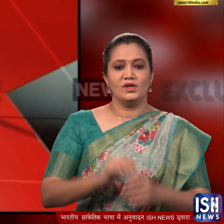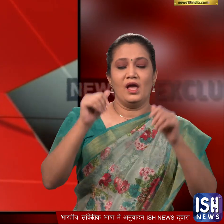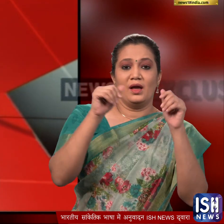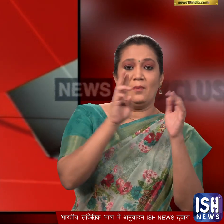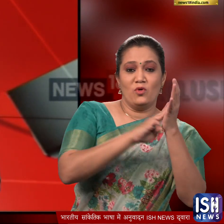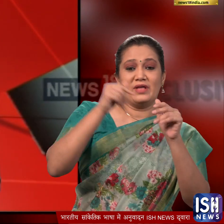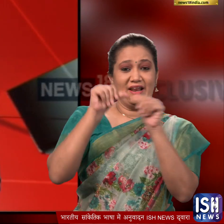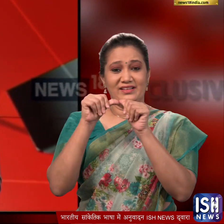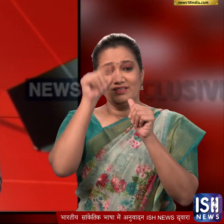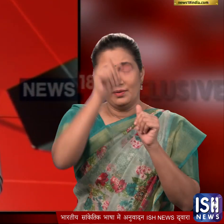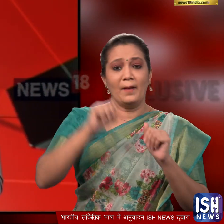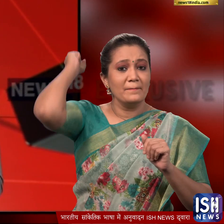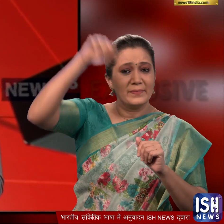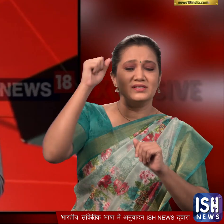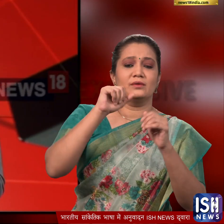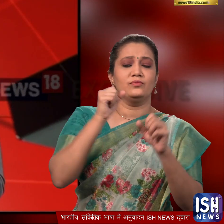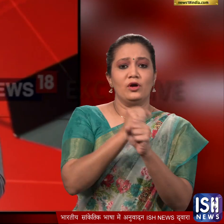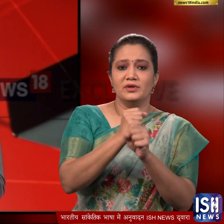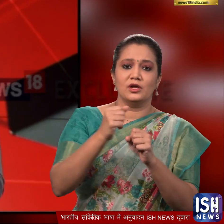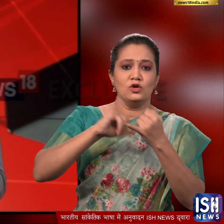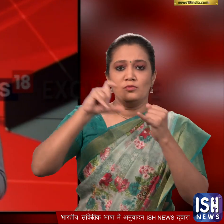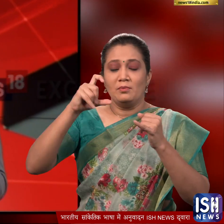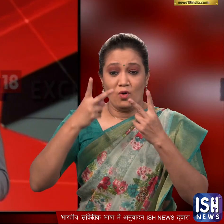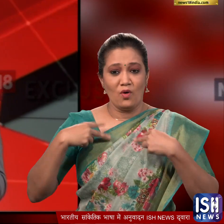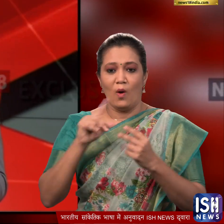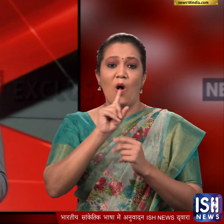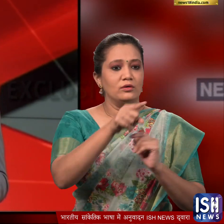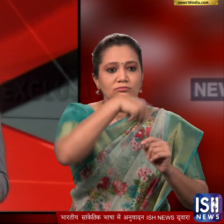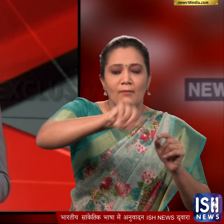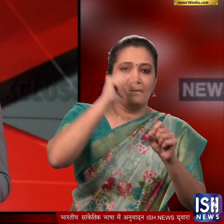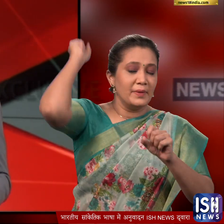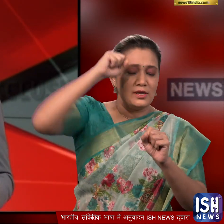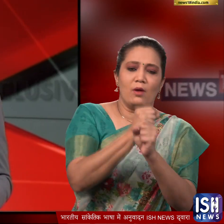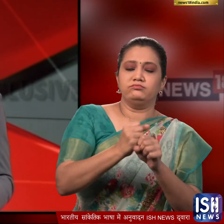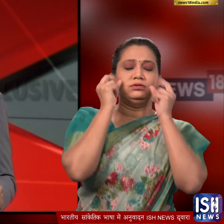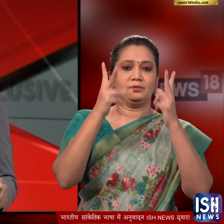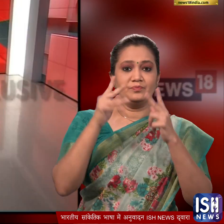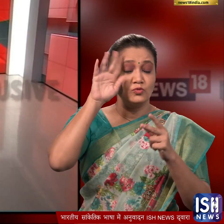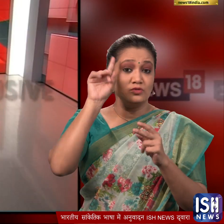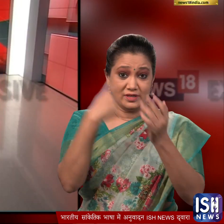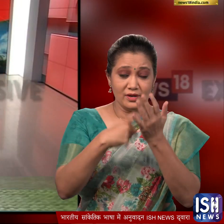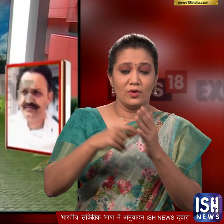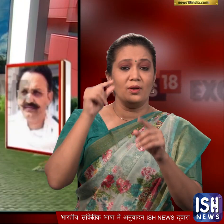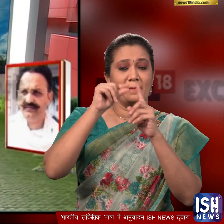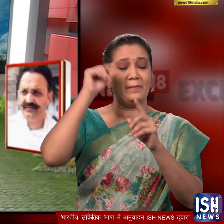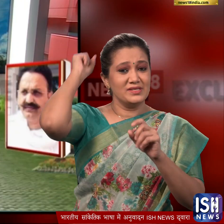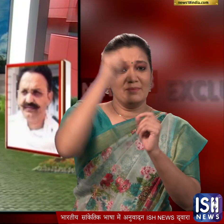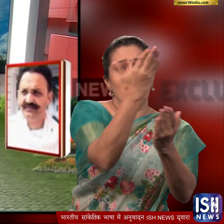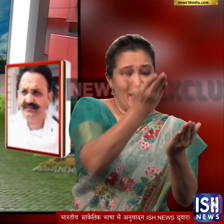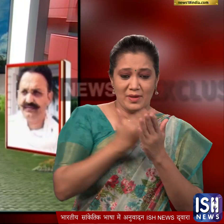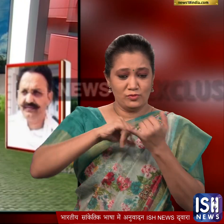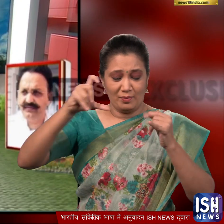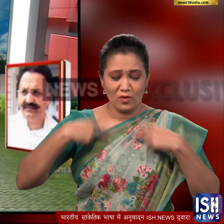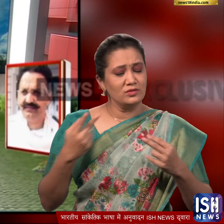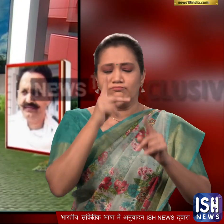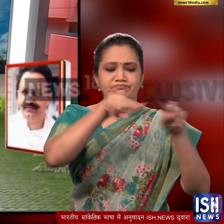बाहुबली नेता मुख्तार अंसारी के मामले में पंजाब सरकार को सुप्रीम कोर्ट से झटका लगा। न्यूज़ 18 के एहतशाम खान की रिपोर्ट है कि सुप्रीम कोर्ट ने पंजाब सरकार की